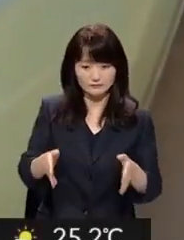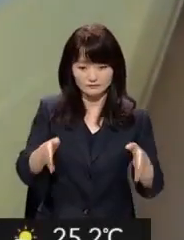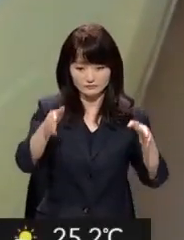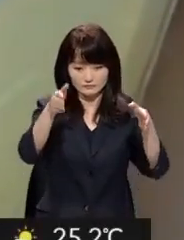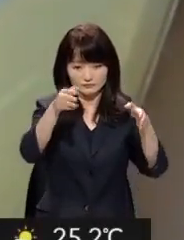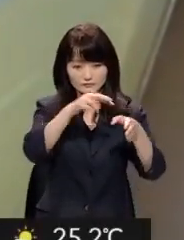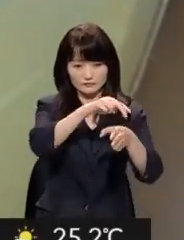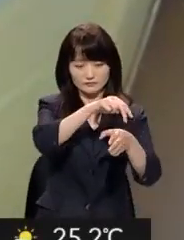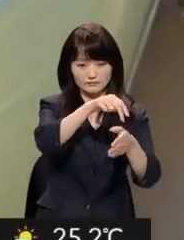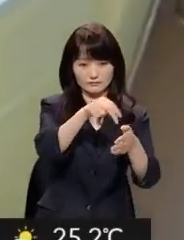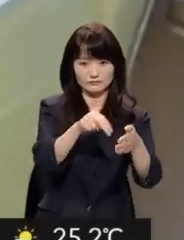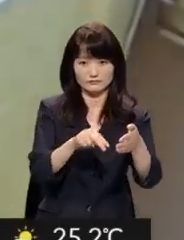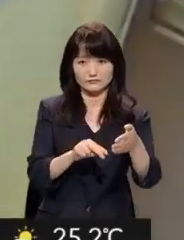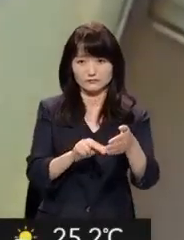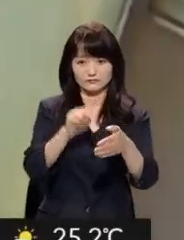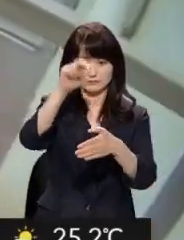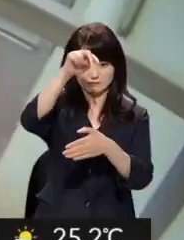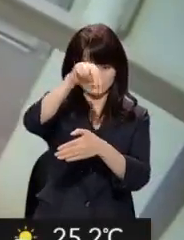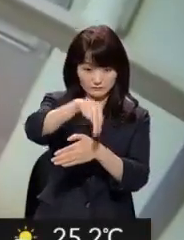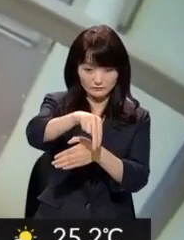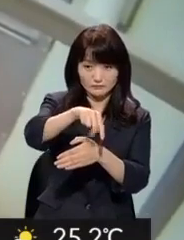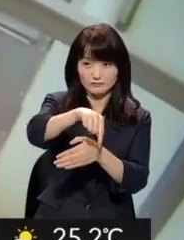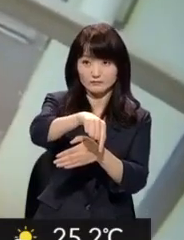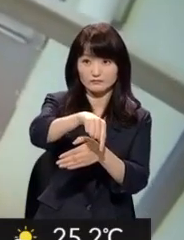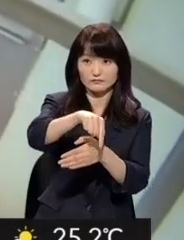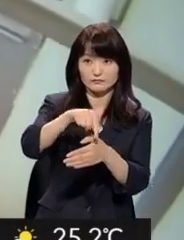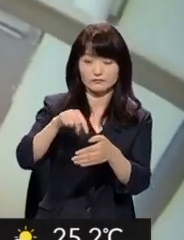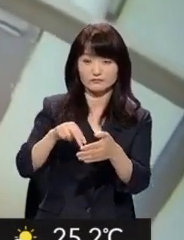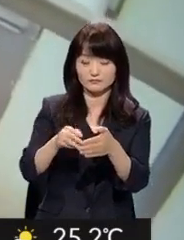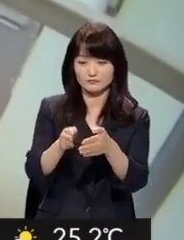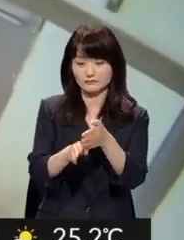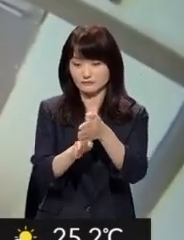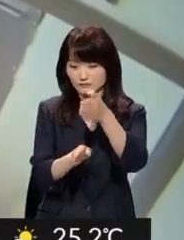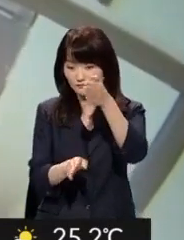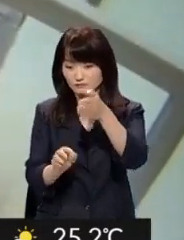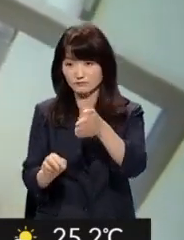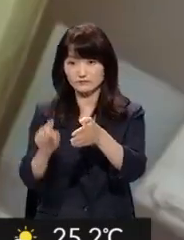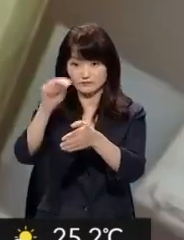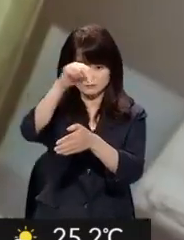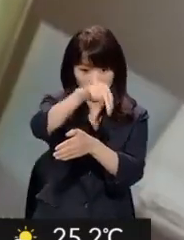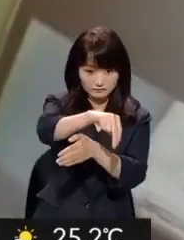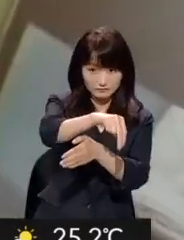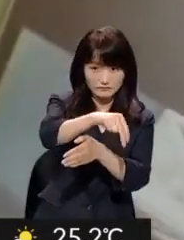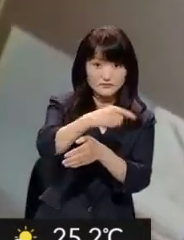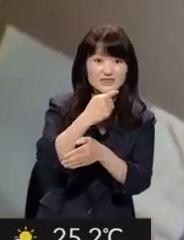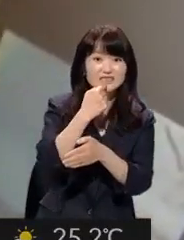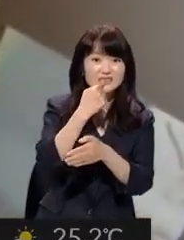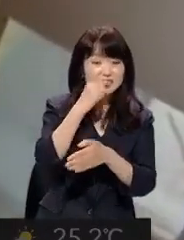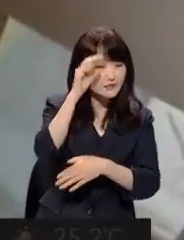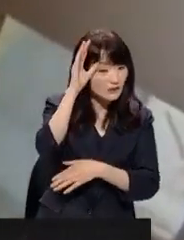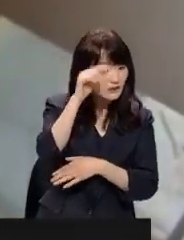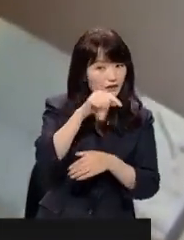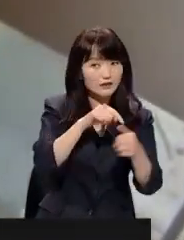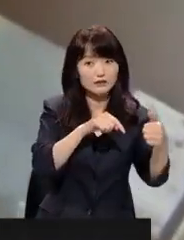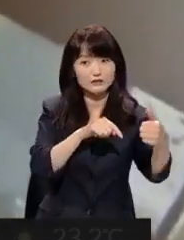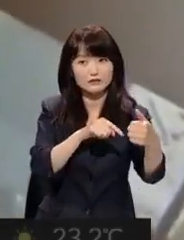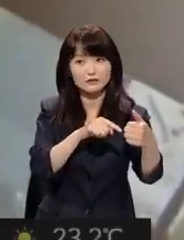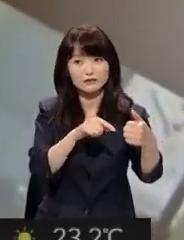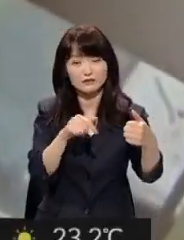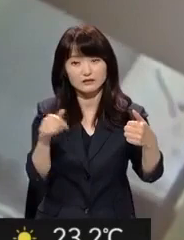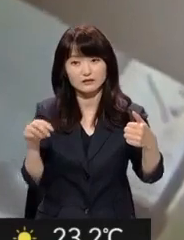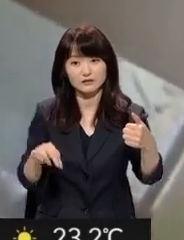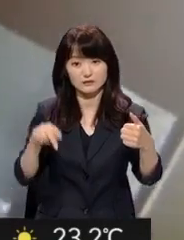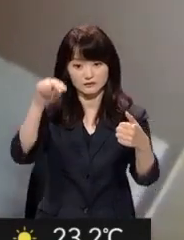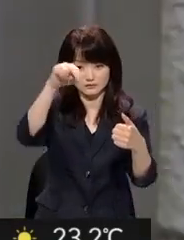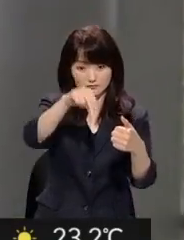뛰어오르더니 벽을 타고 옆 견사로 넘어갑니다. 넘어간 견사에는 흰색 강아지 한 마리가 보이는데요. 보호소 직원이